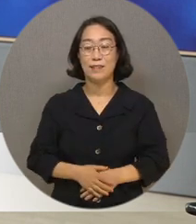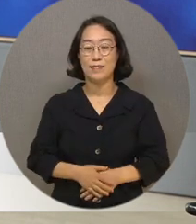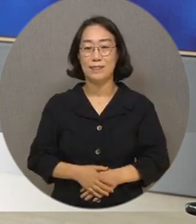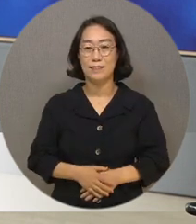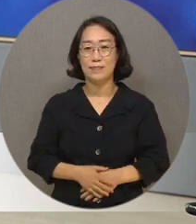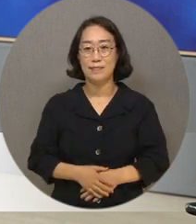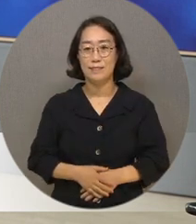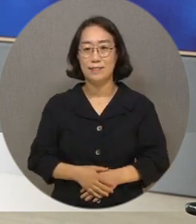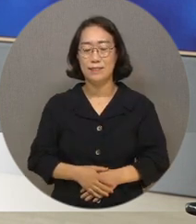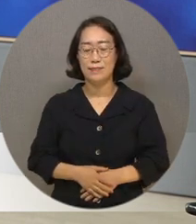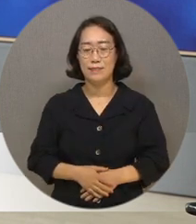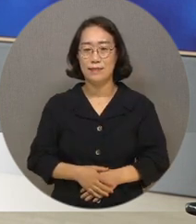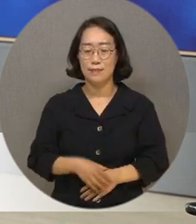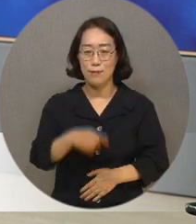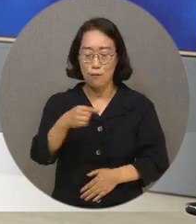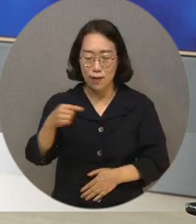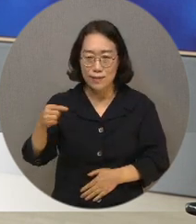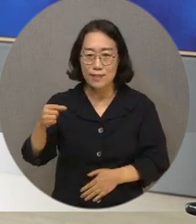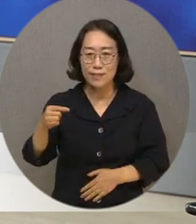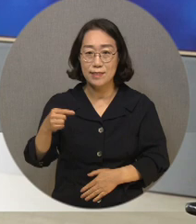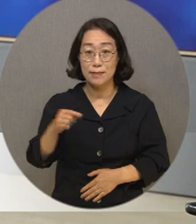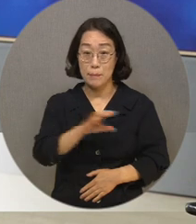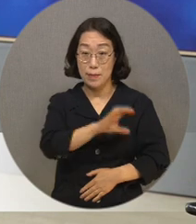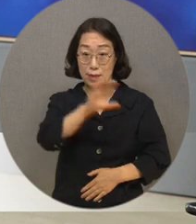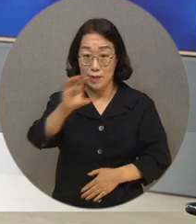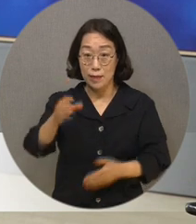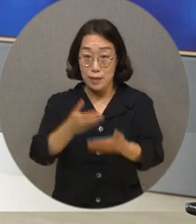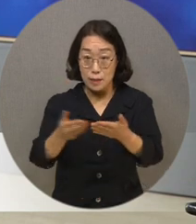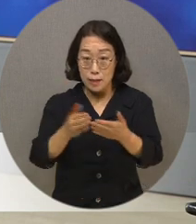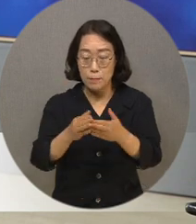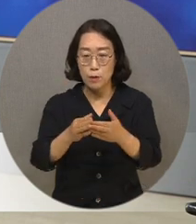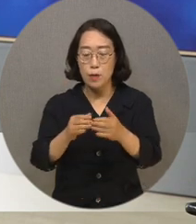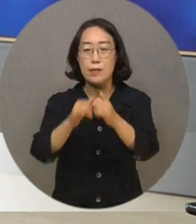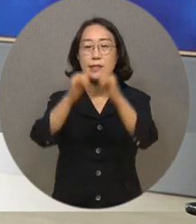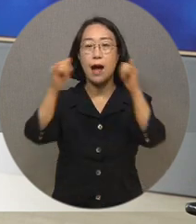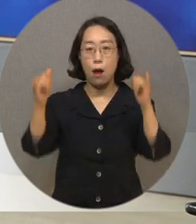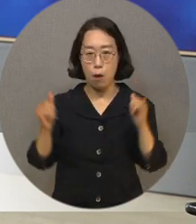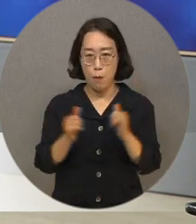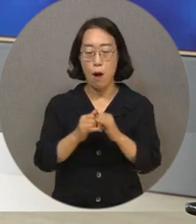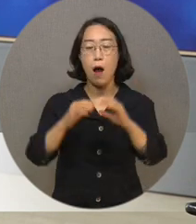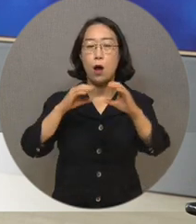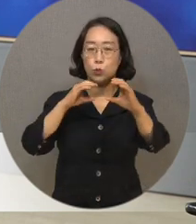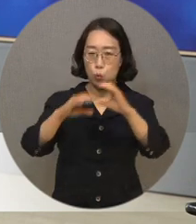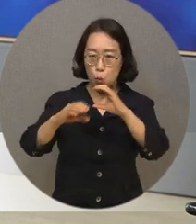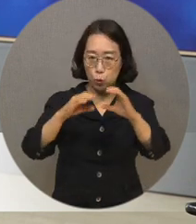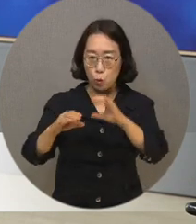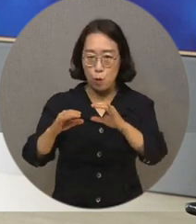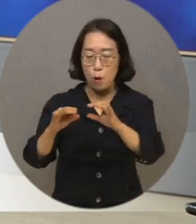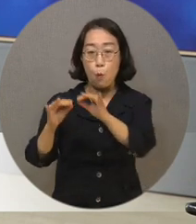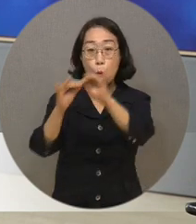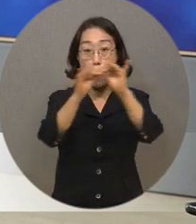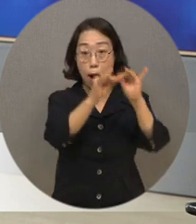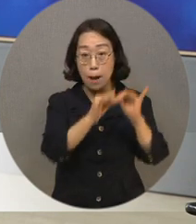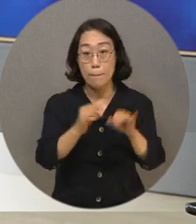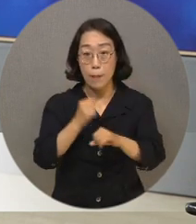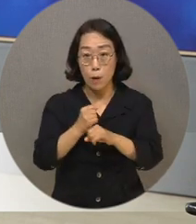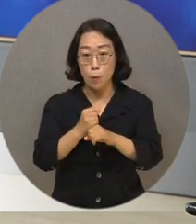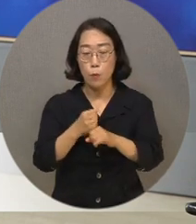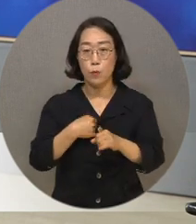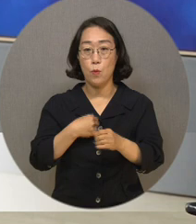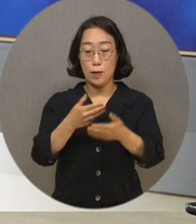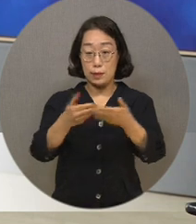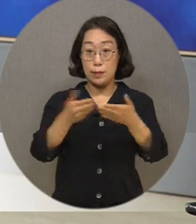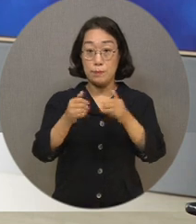것들에 치중되어 있었다면 이제 좀 더 사회와 소통하고 또 공감하고 또 작가로서 사회의